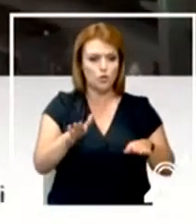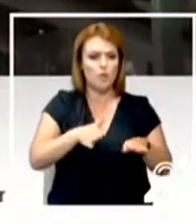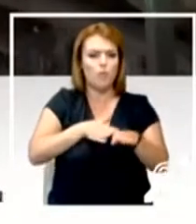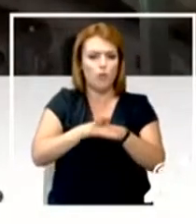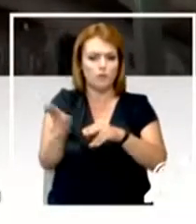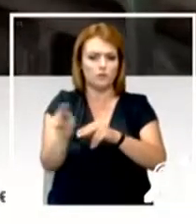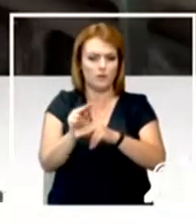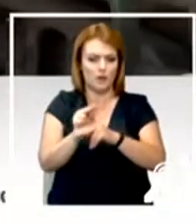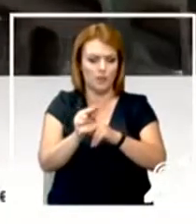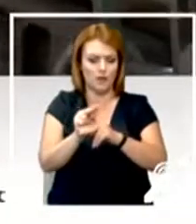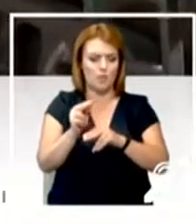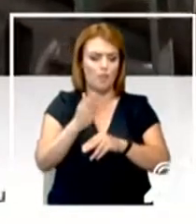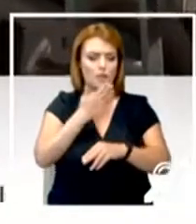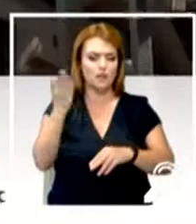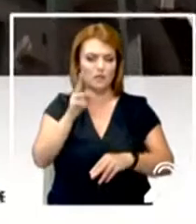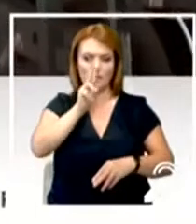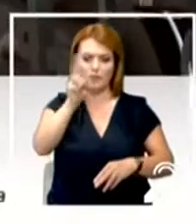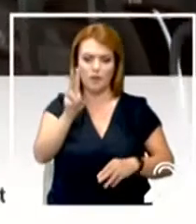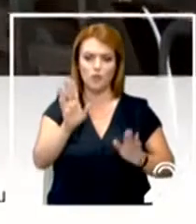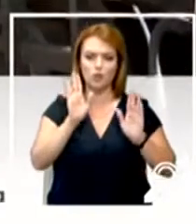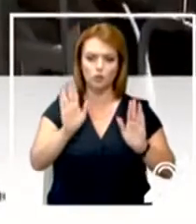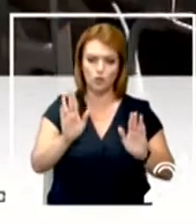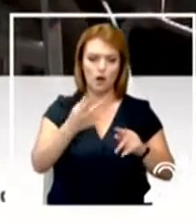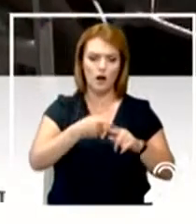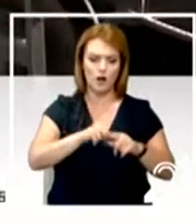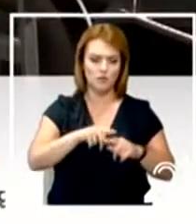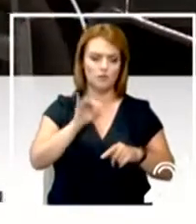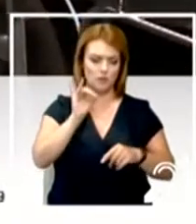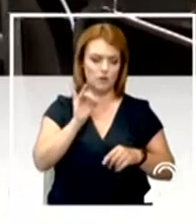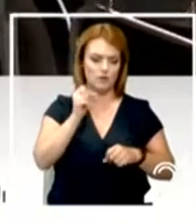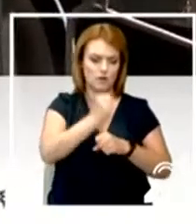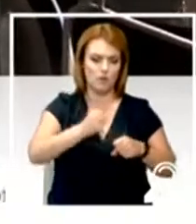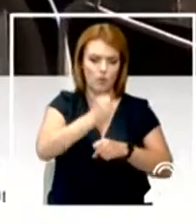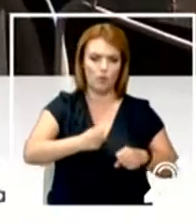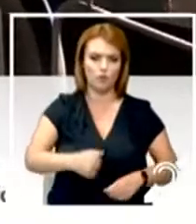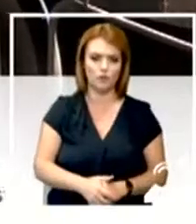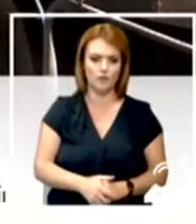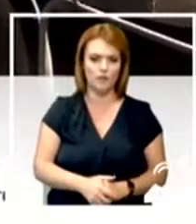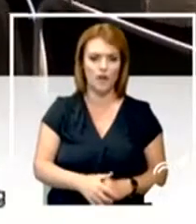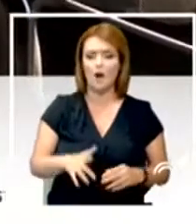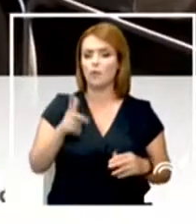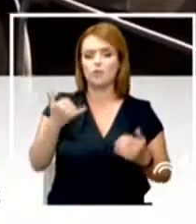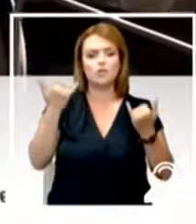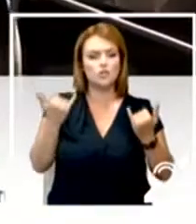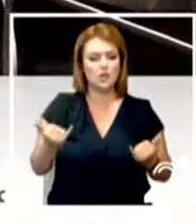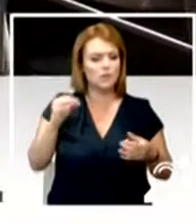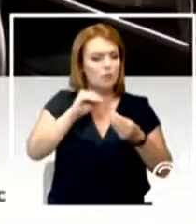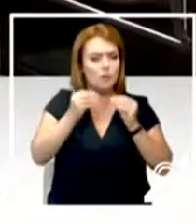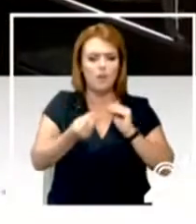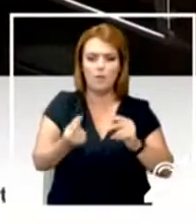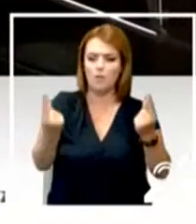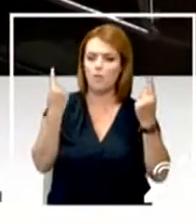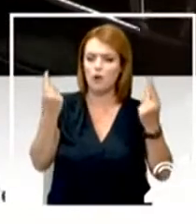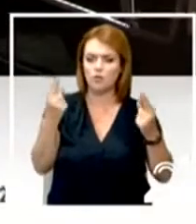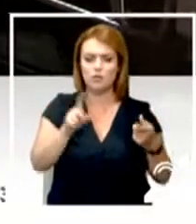Această linie Marfar a devenit indispensabilă, mai ales acum când sunt grave probleme de infrastructură, iar transportul de cereale